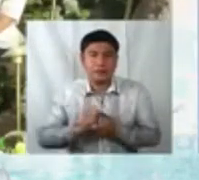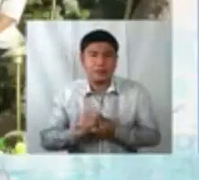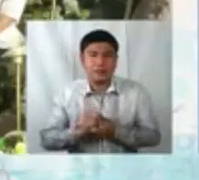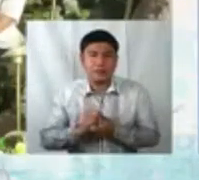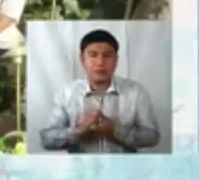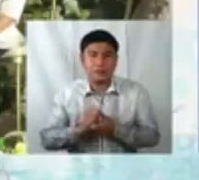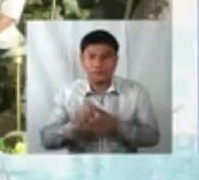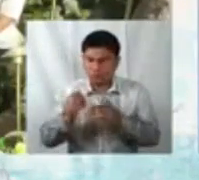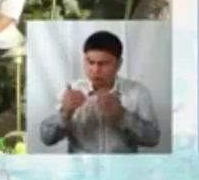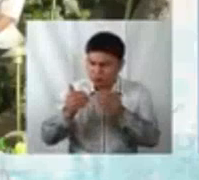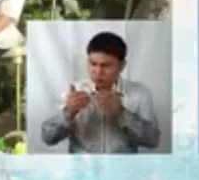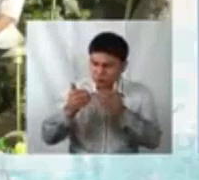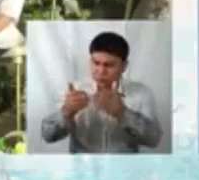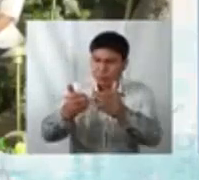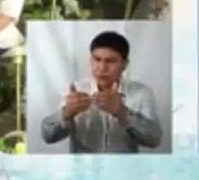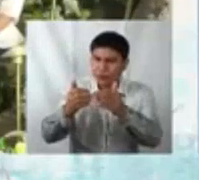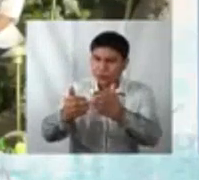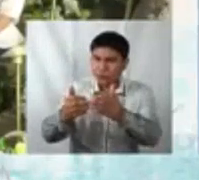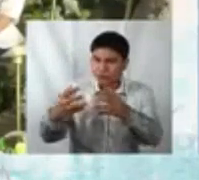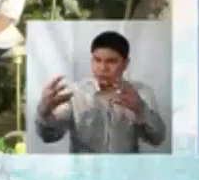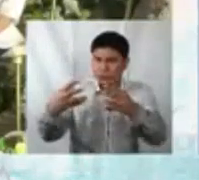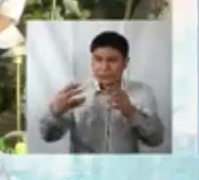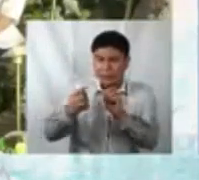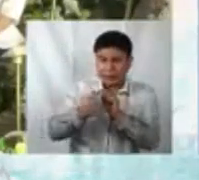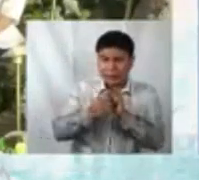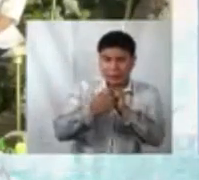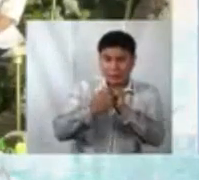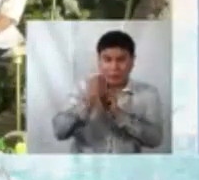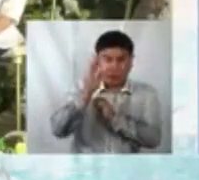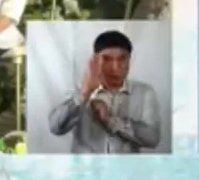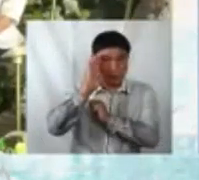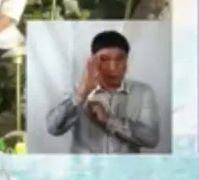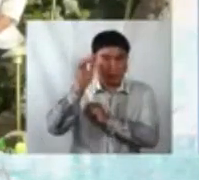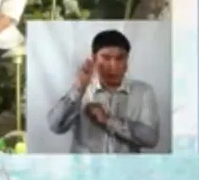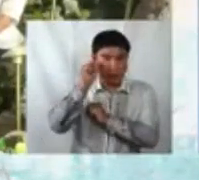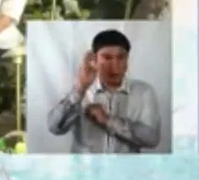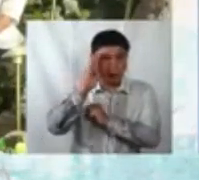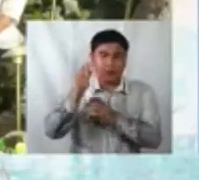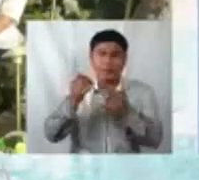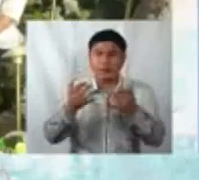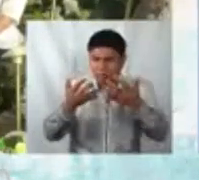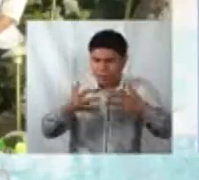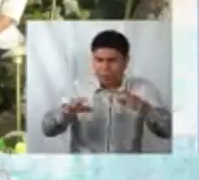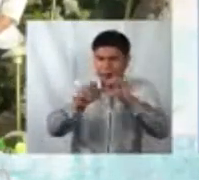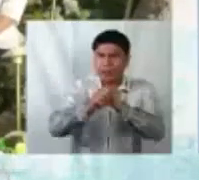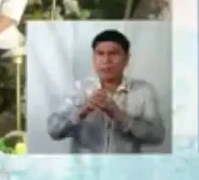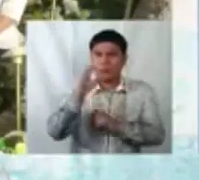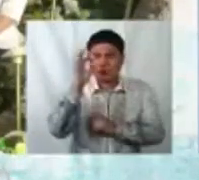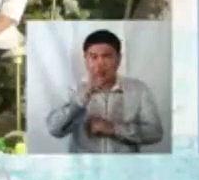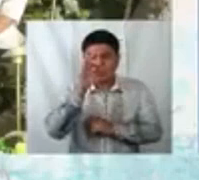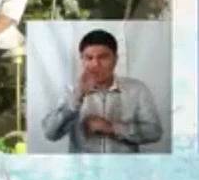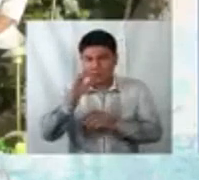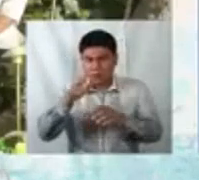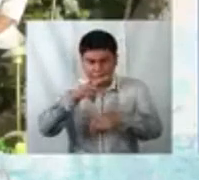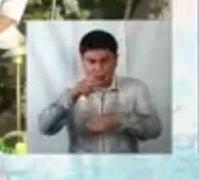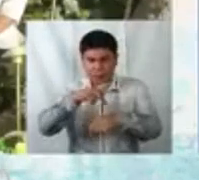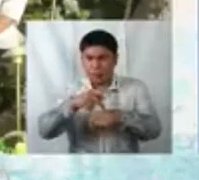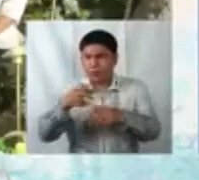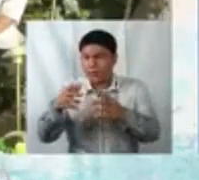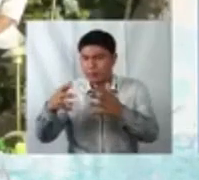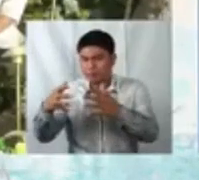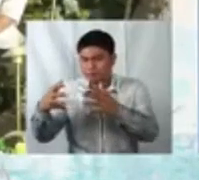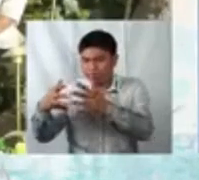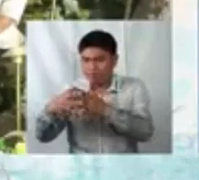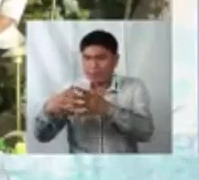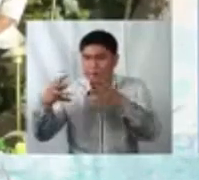nagpatuloy ng himagsikan ni Andres Bonifacio, 'di ba? At eventually kahit tapos na yung Philippine-American War, nandiyan yung mga sakdalista na lumaban